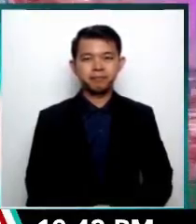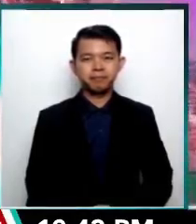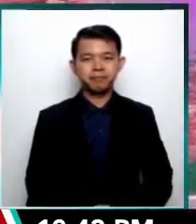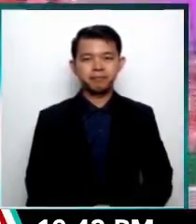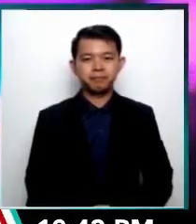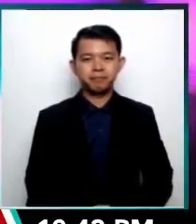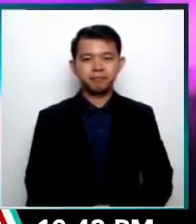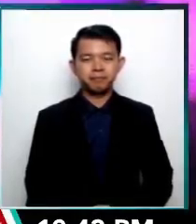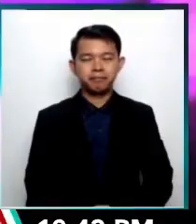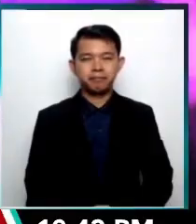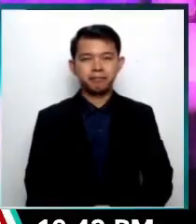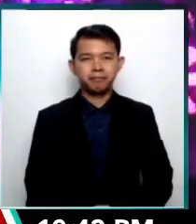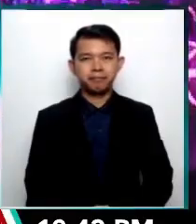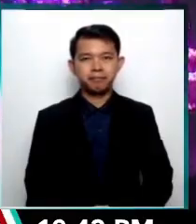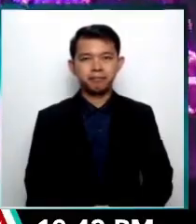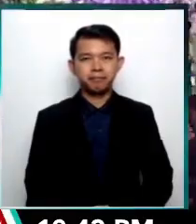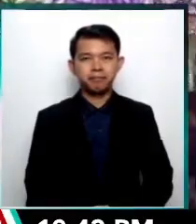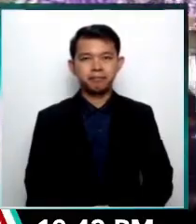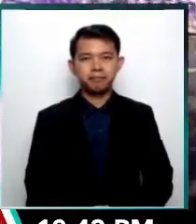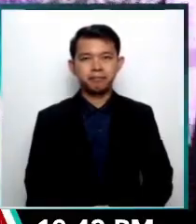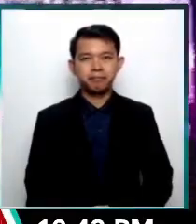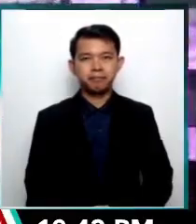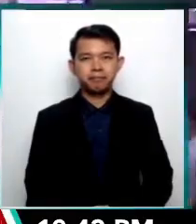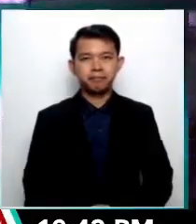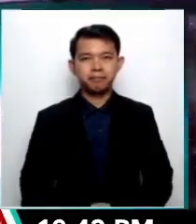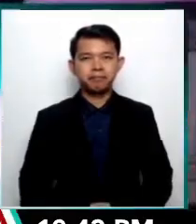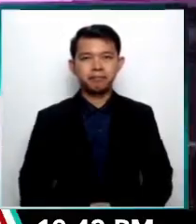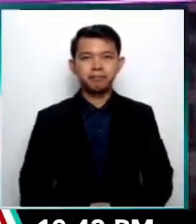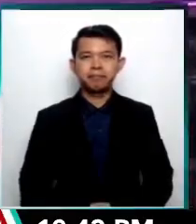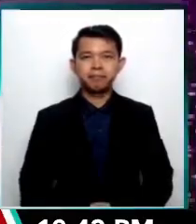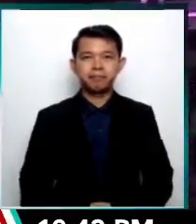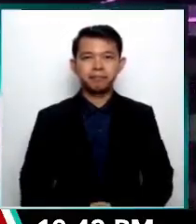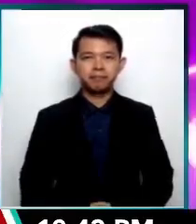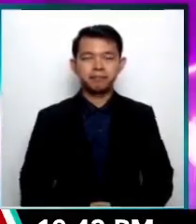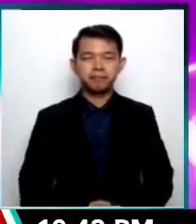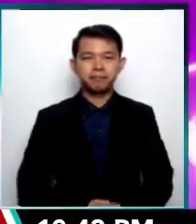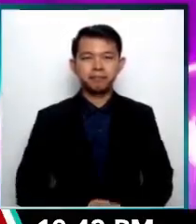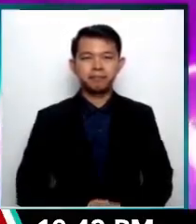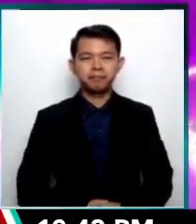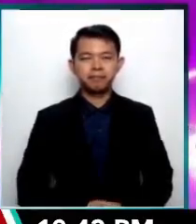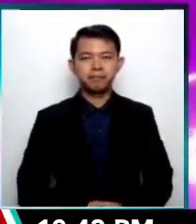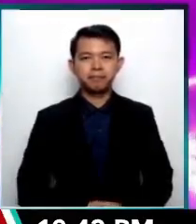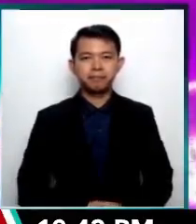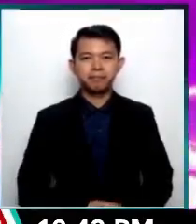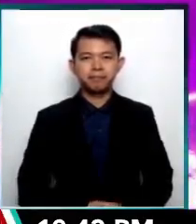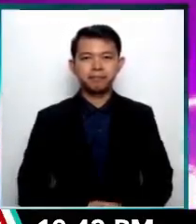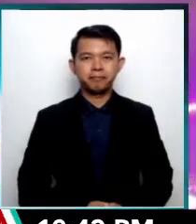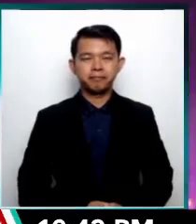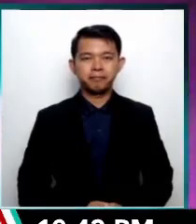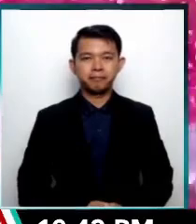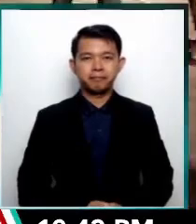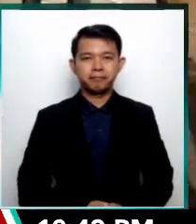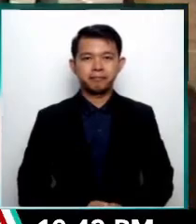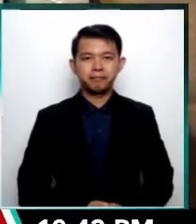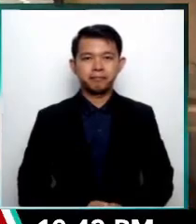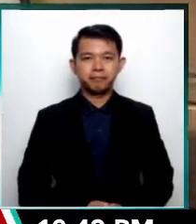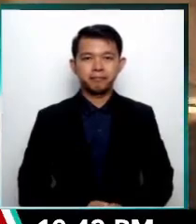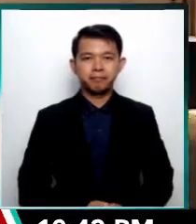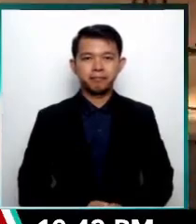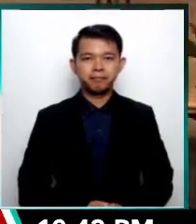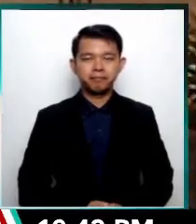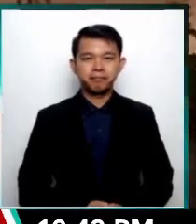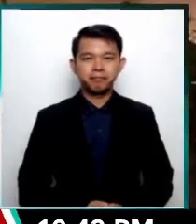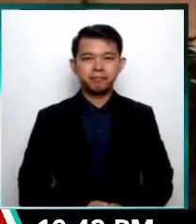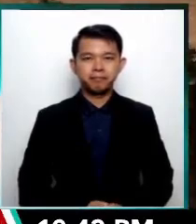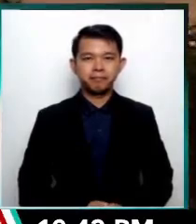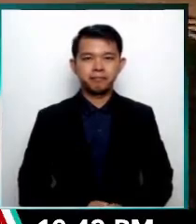at sentro ang isang giant bilin. Kasabay ng Christmas lighting ceremony ang 5-minute fireworks display.